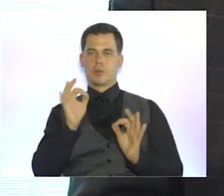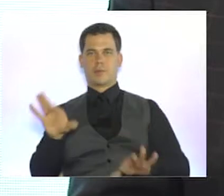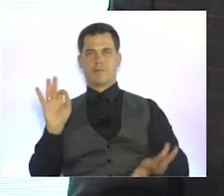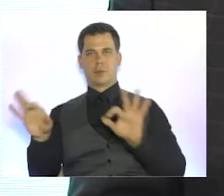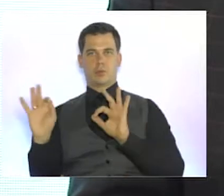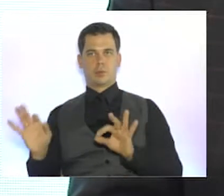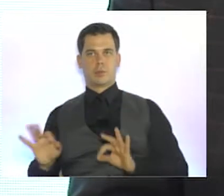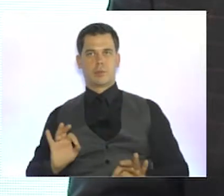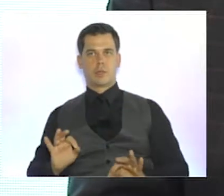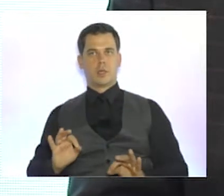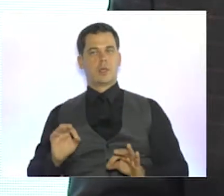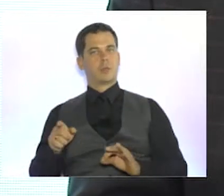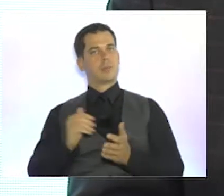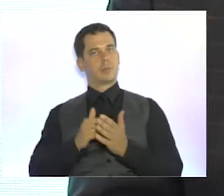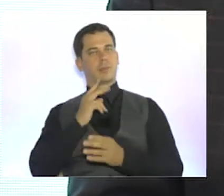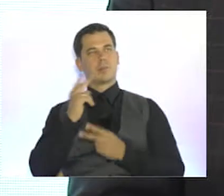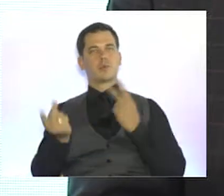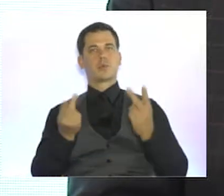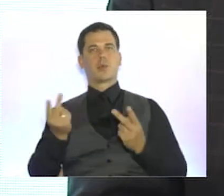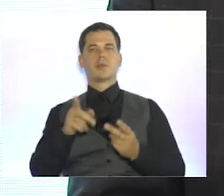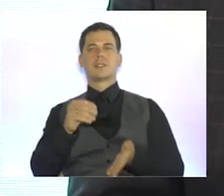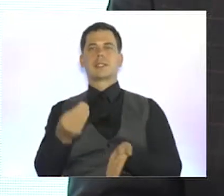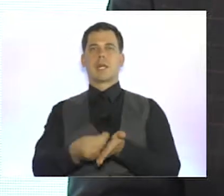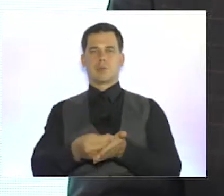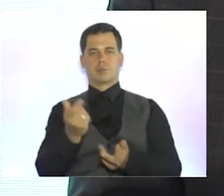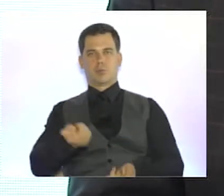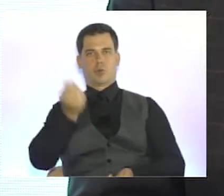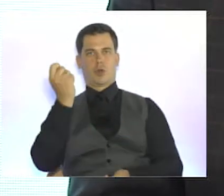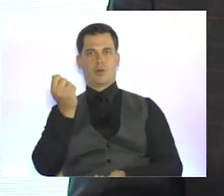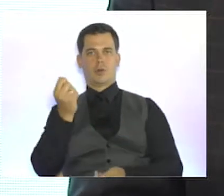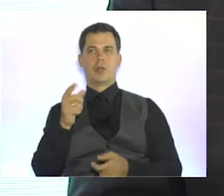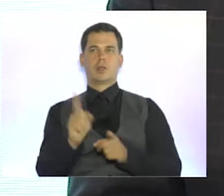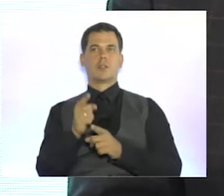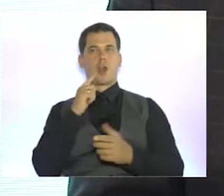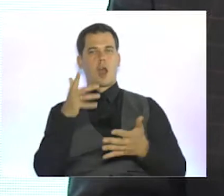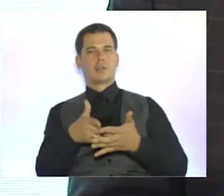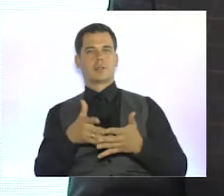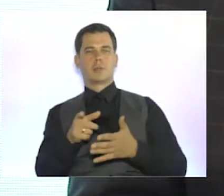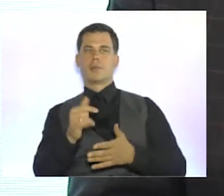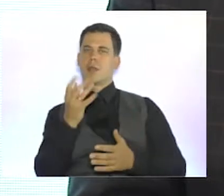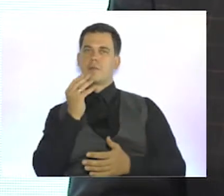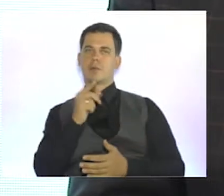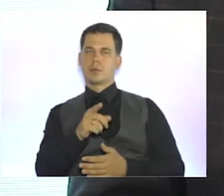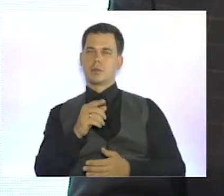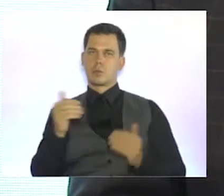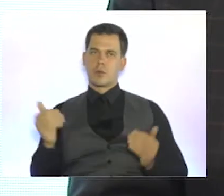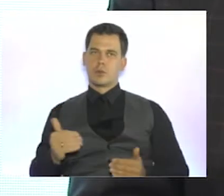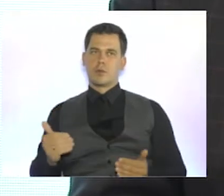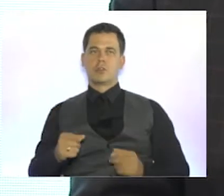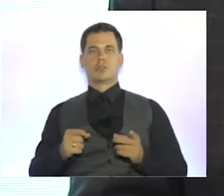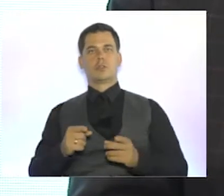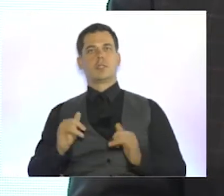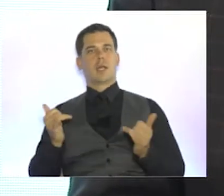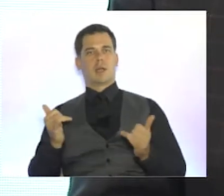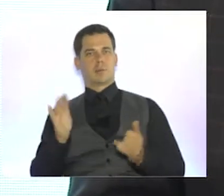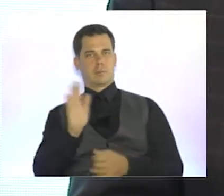Czyli łowienia tak naprawdę tych skarbów, jakby oceniając ich predyspozycje, możliwości